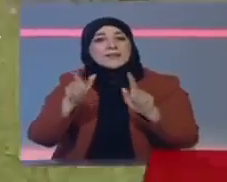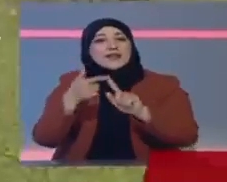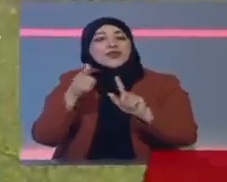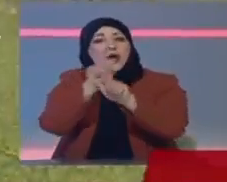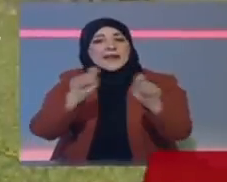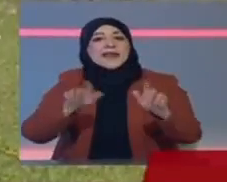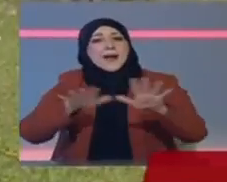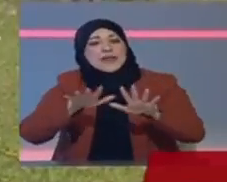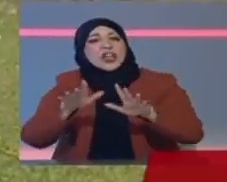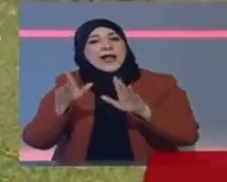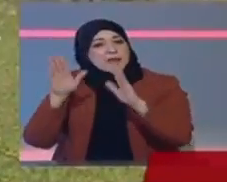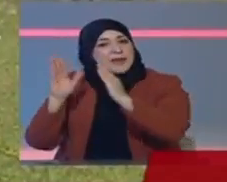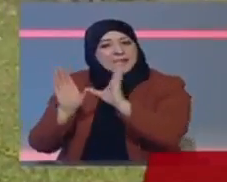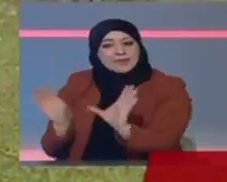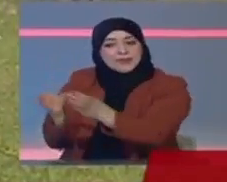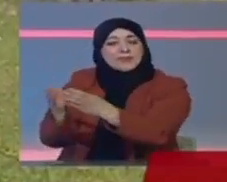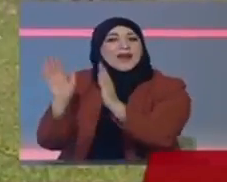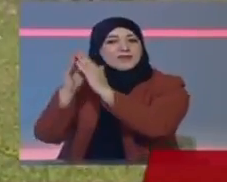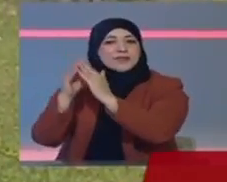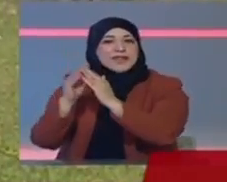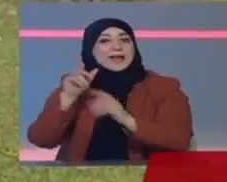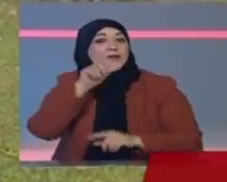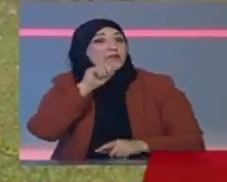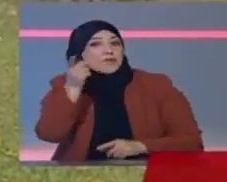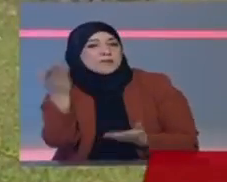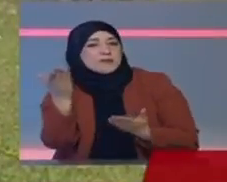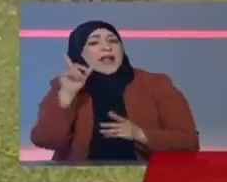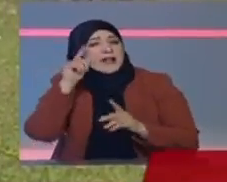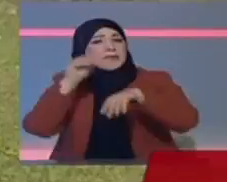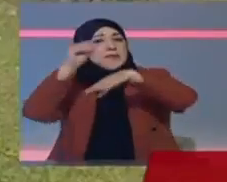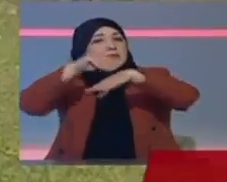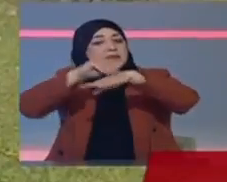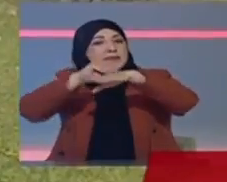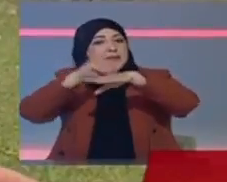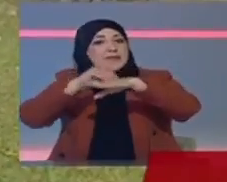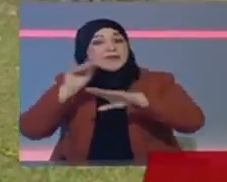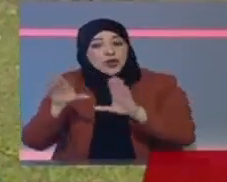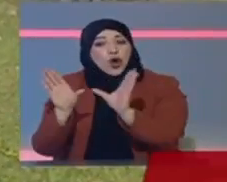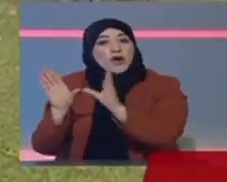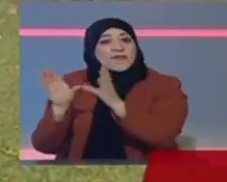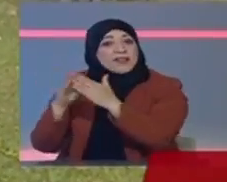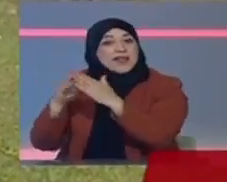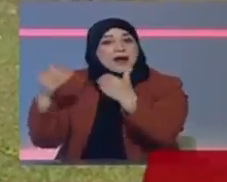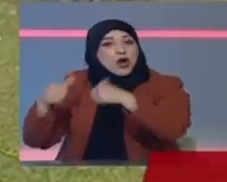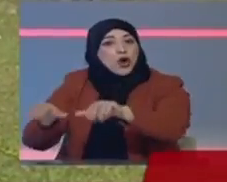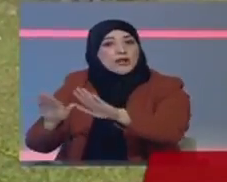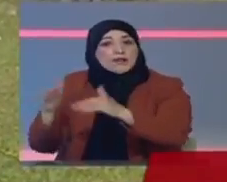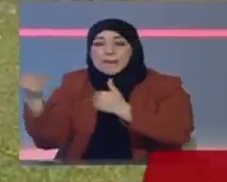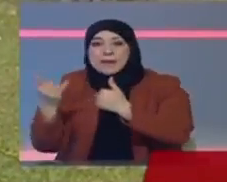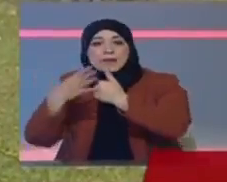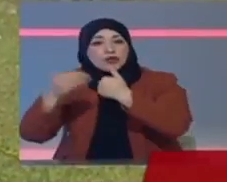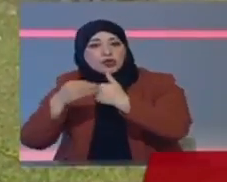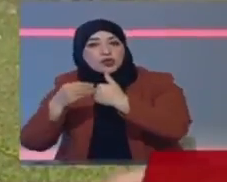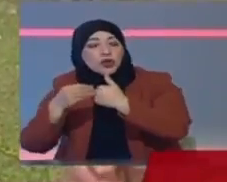هذه الحجر الصحي يحترمهم من يوم العشرين في المائه حتى ثمانين في المائه وسبعين في المائه